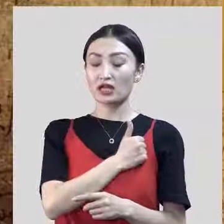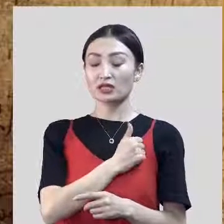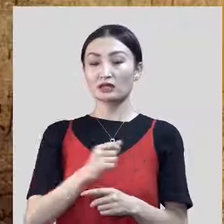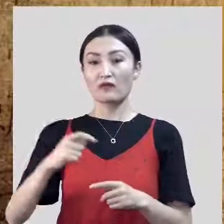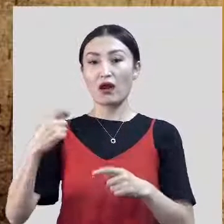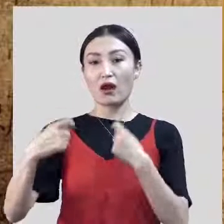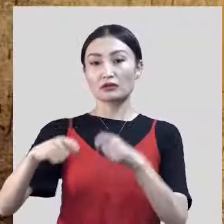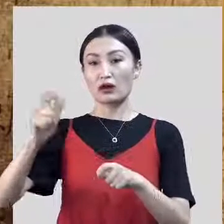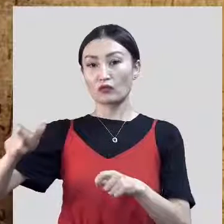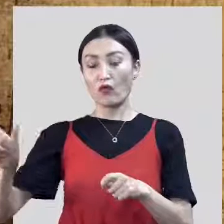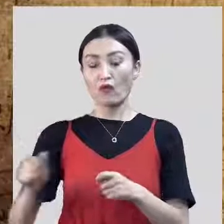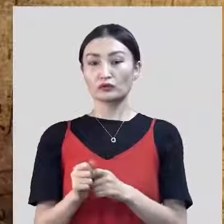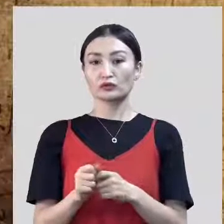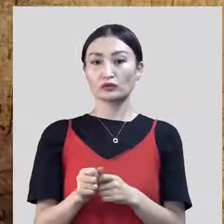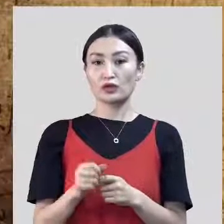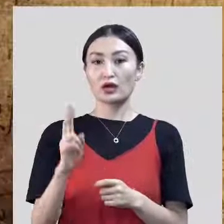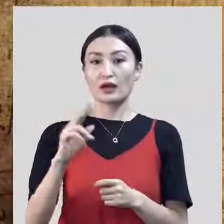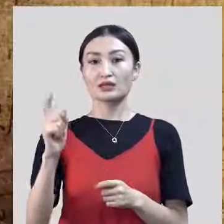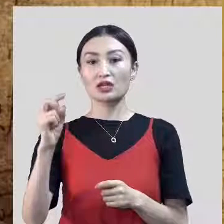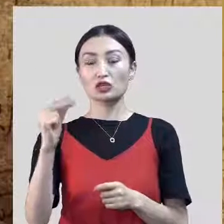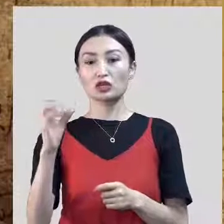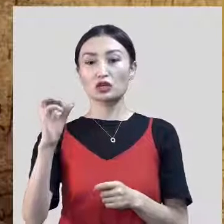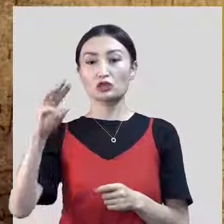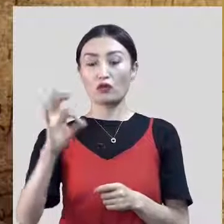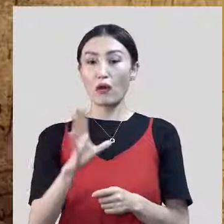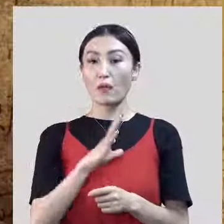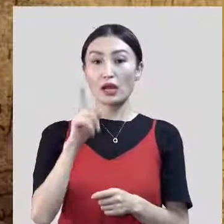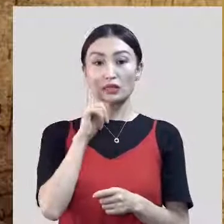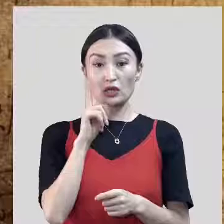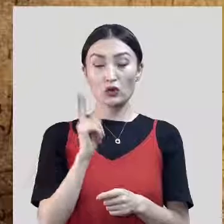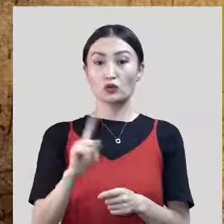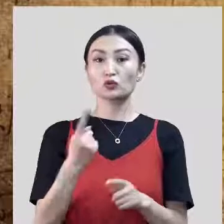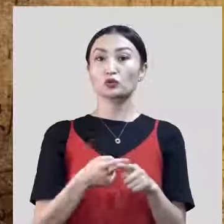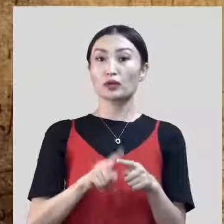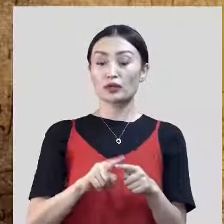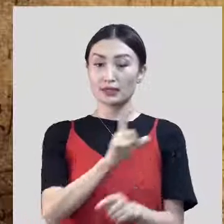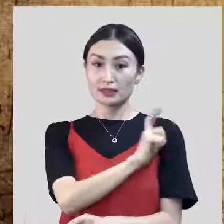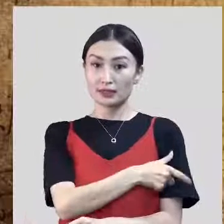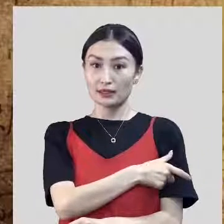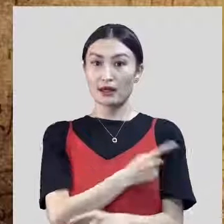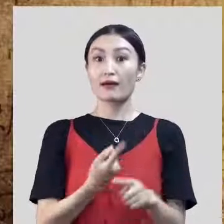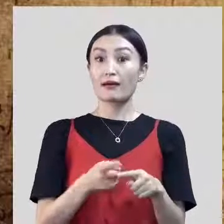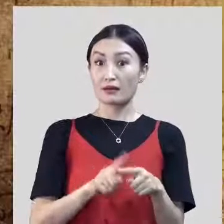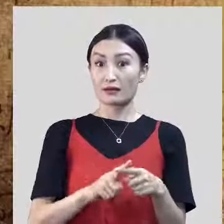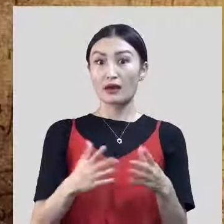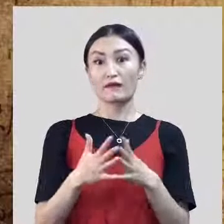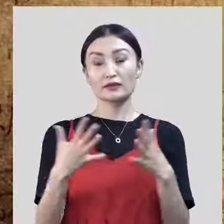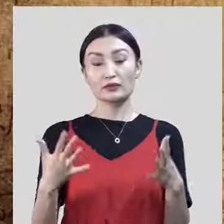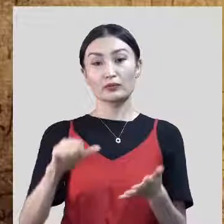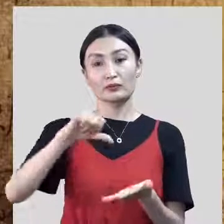зажиточное крестьянство казачества были еще зеленые что это за сила а это в основном